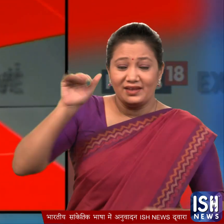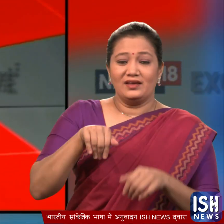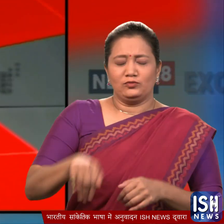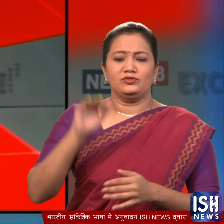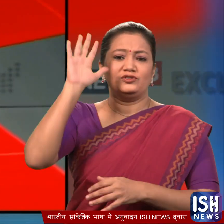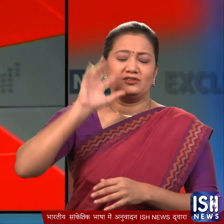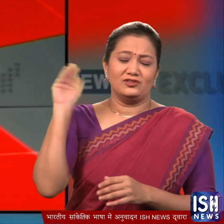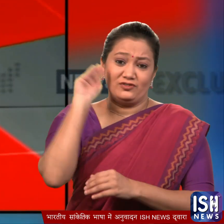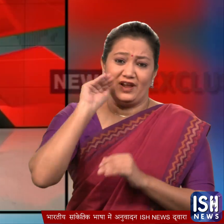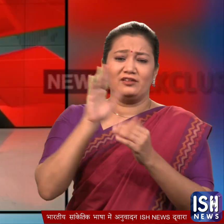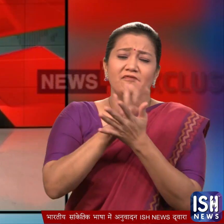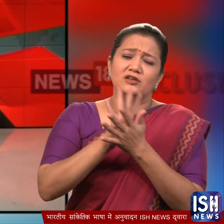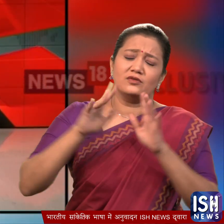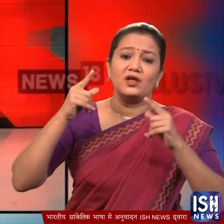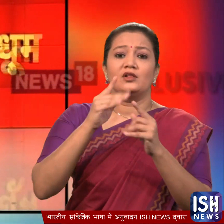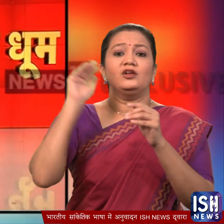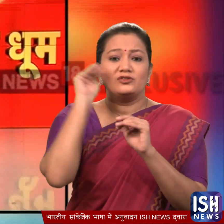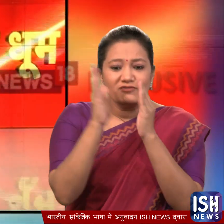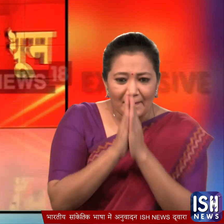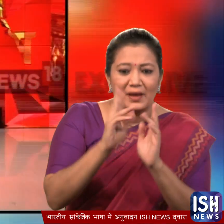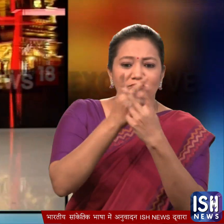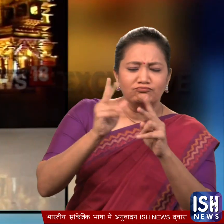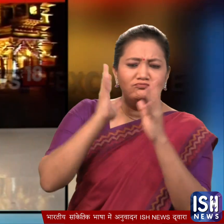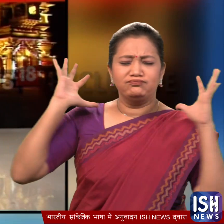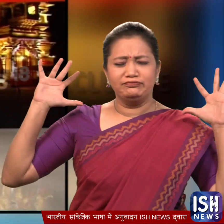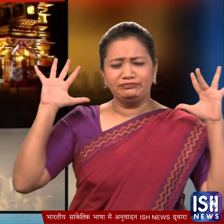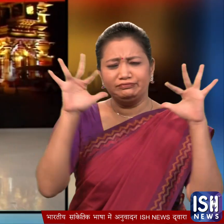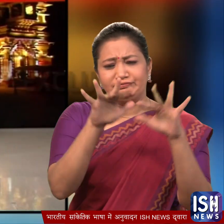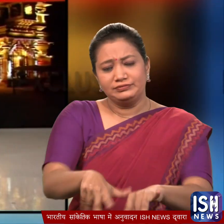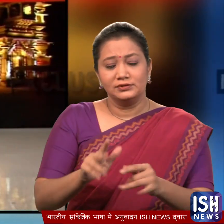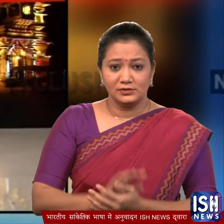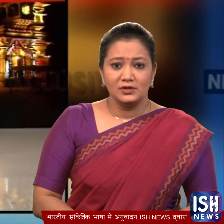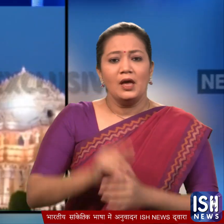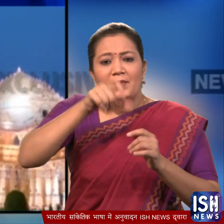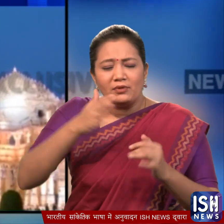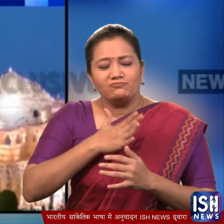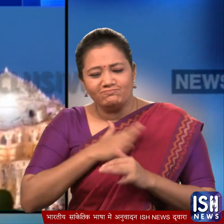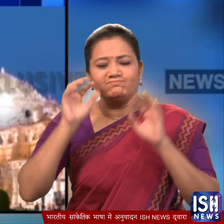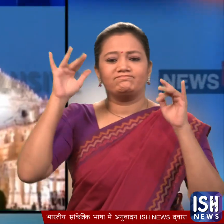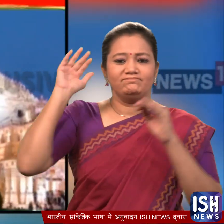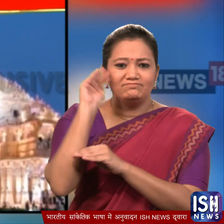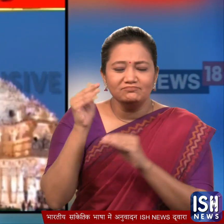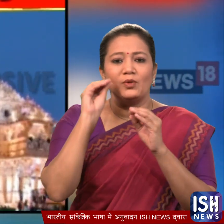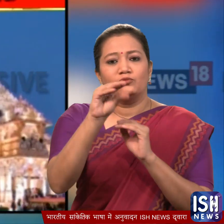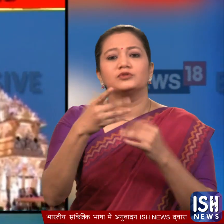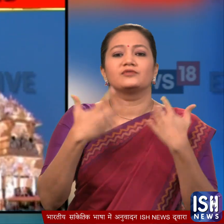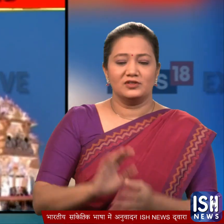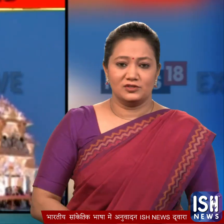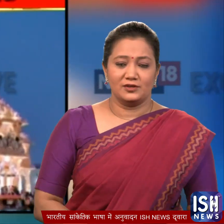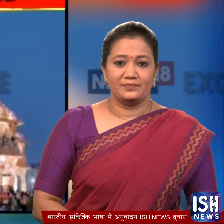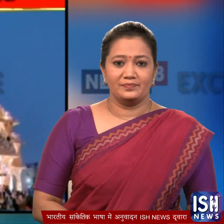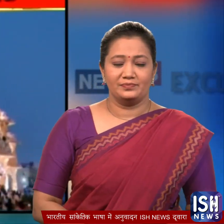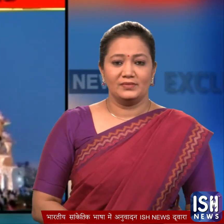महाशिवरात्रि का पर्व धूमधाम से मनाया गया। सुबह से ही शिव मंदिरों में श्रद्धालुओं की भीड़ उमड़ पड़ी और लोगों ने पूरी श्रद्धा के साथ शिव और पार्वती की पूजा